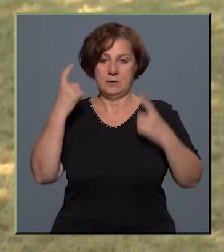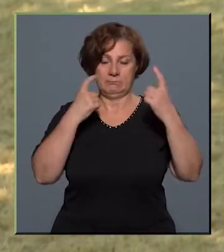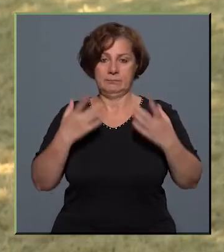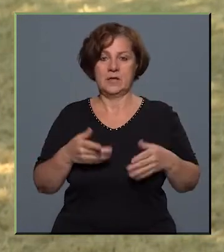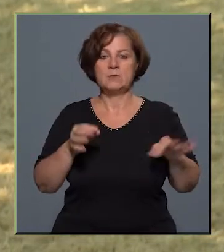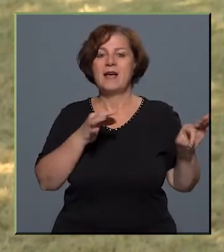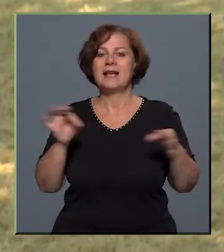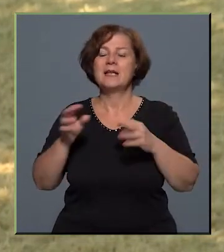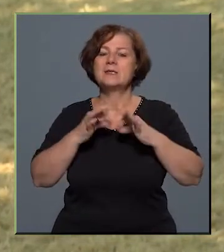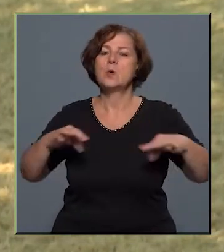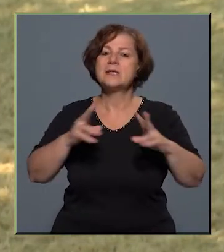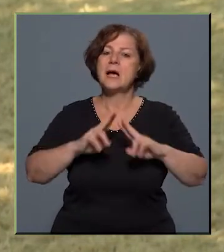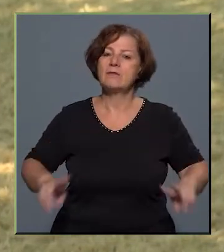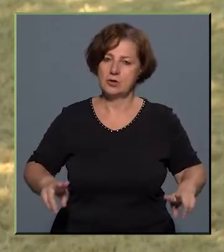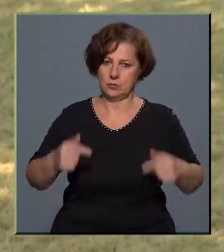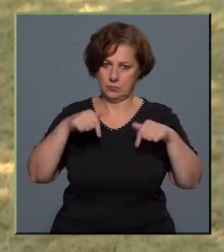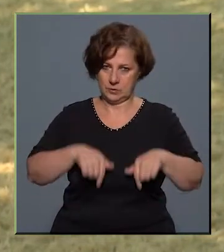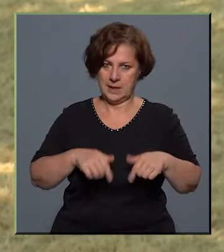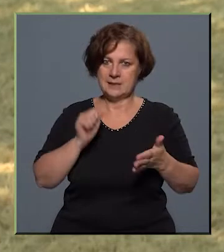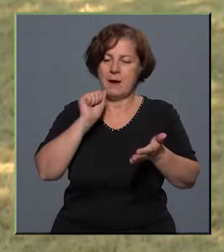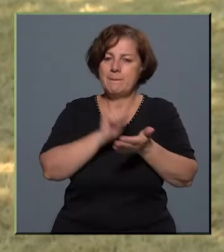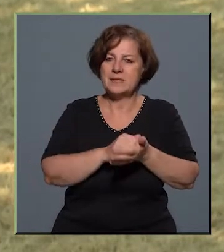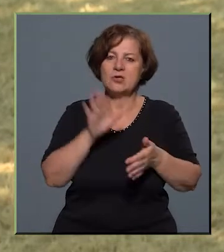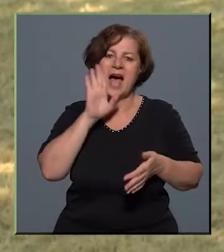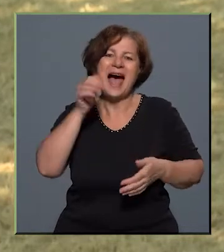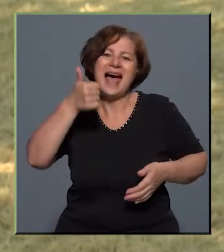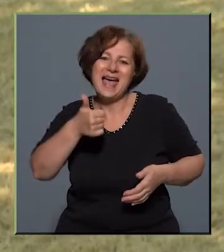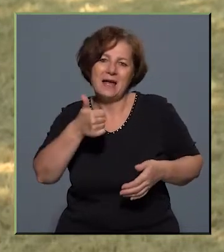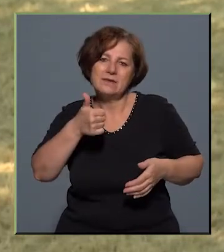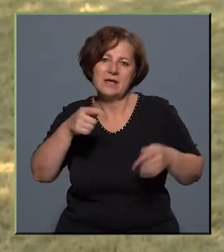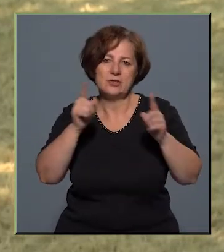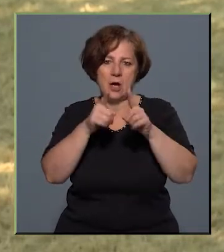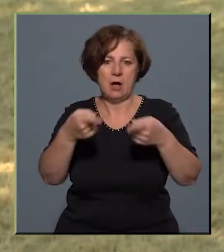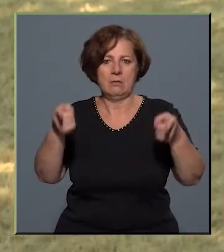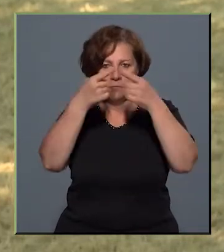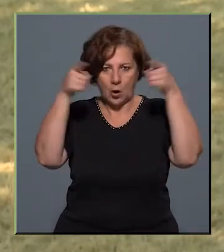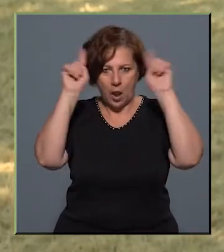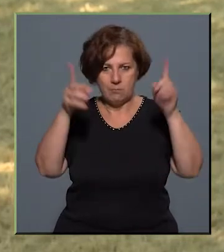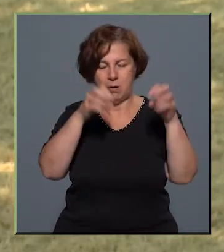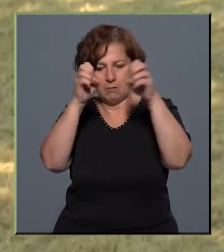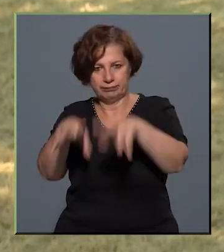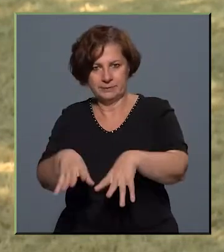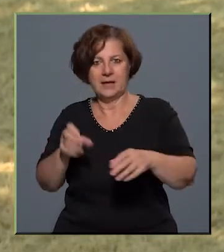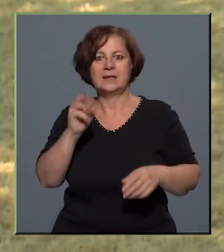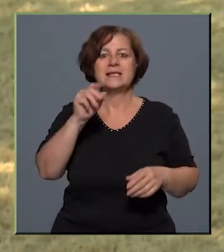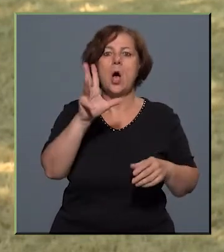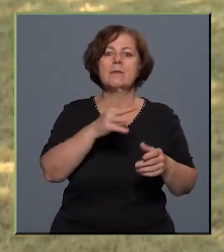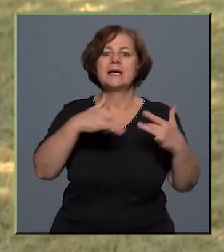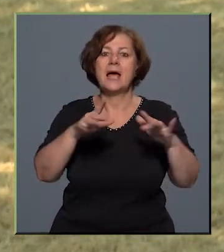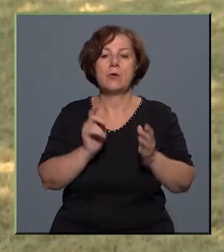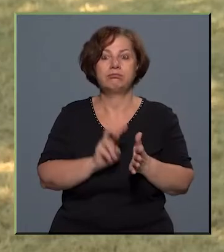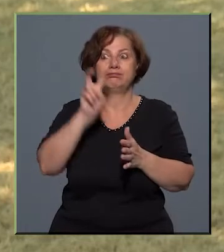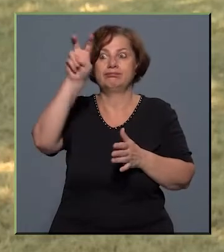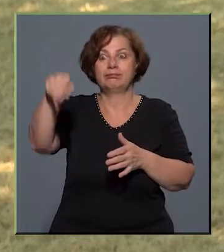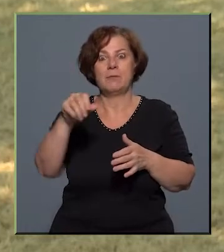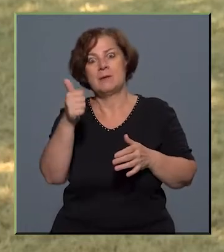mivel rendező ország vagyunk, ezért már biztosan A1-es kalapba kerül hazánk, így a 13. helyről hirtelen